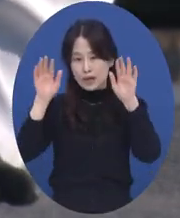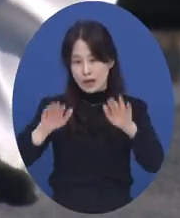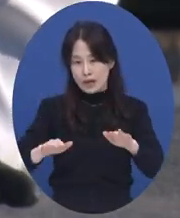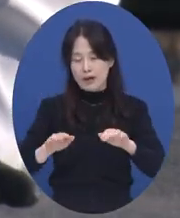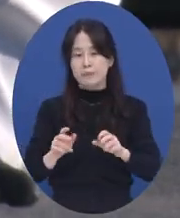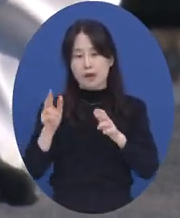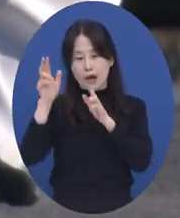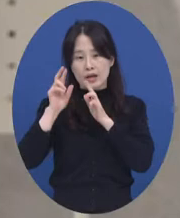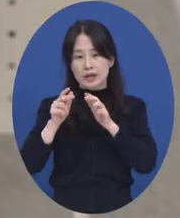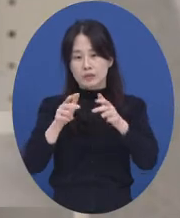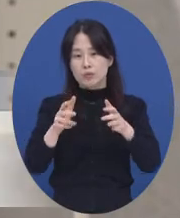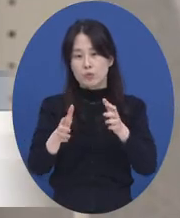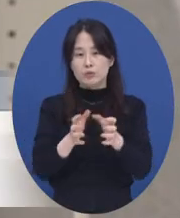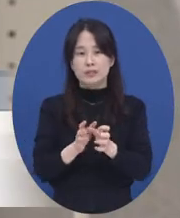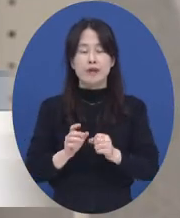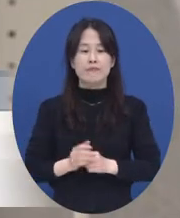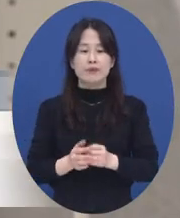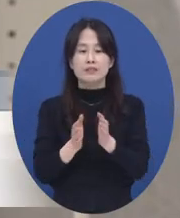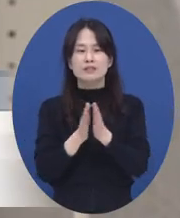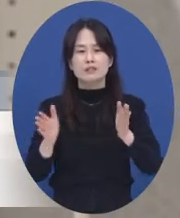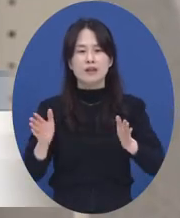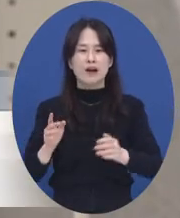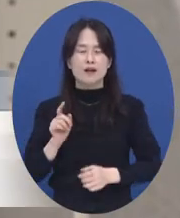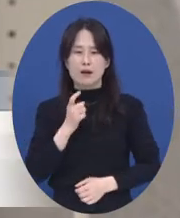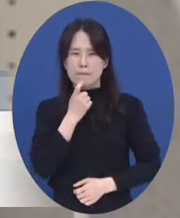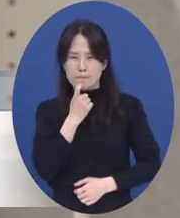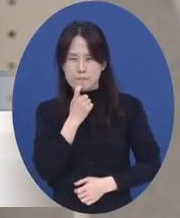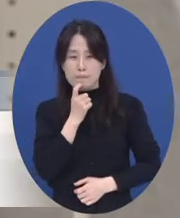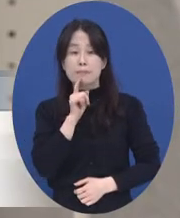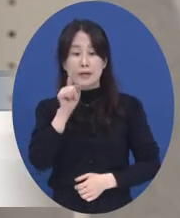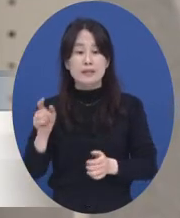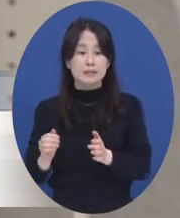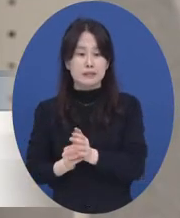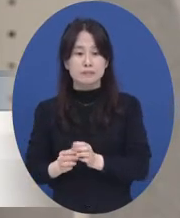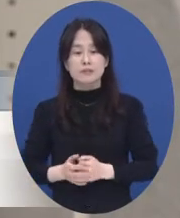촉구했습니다 오수로 조금 경험으로 0